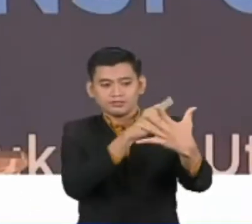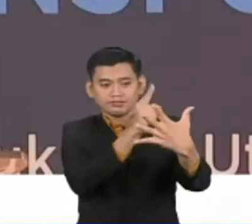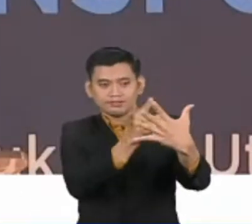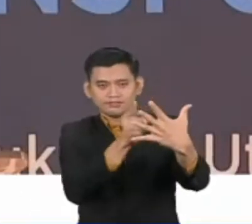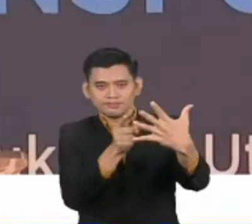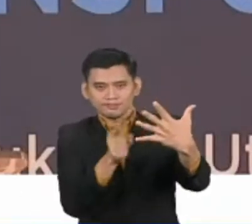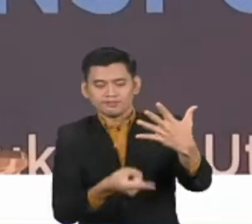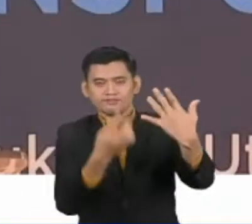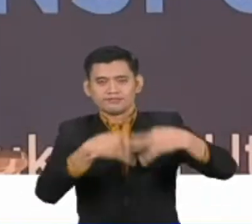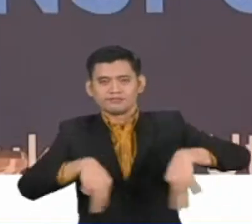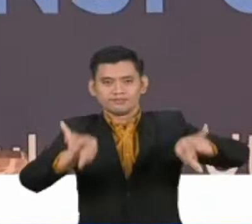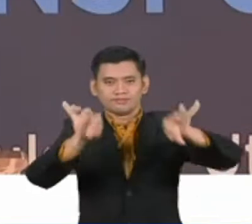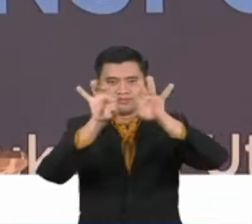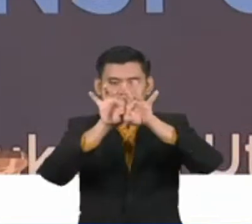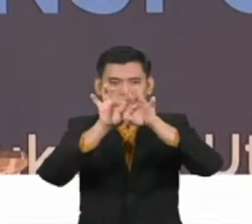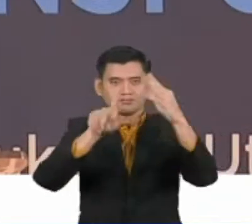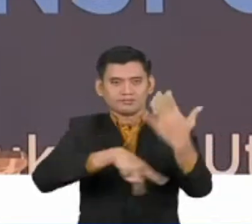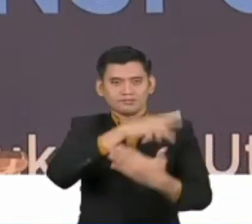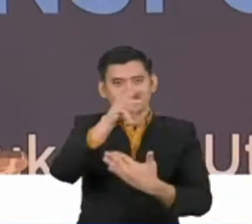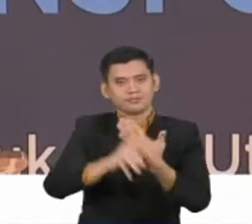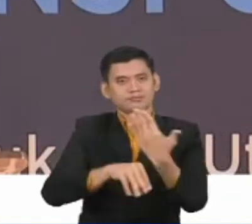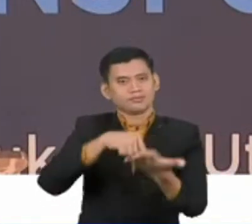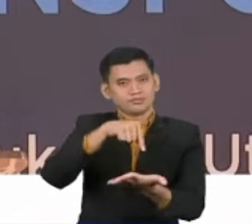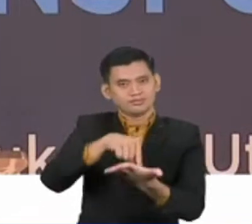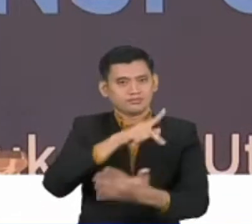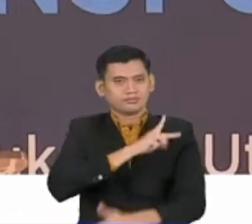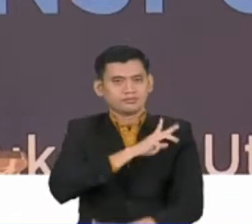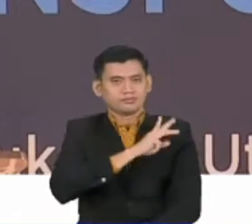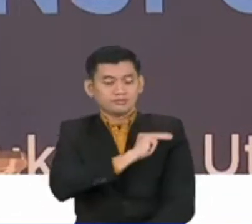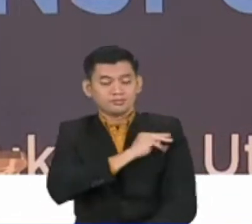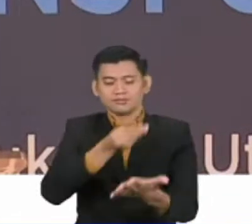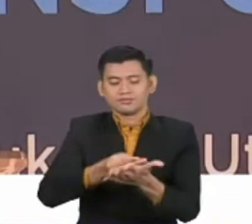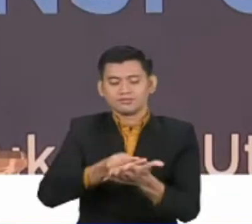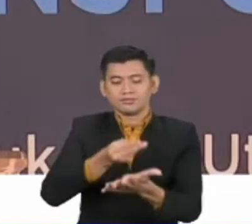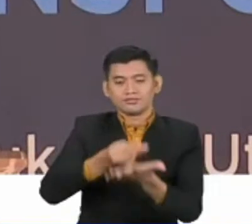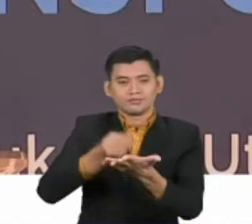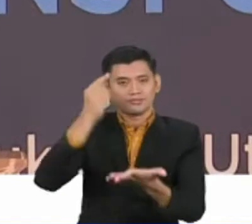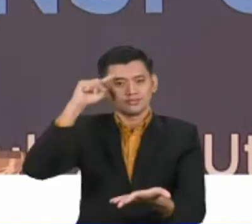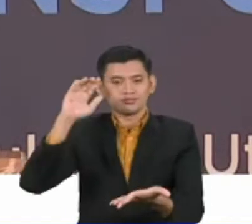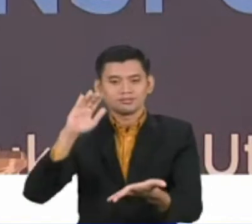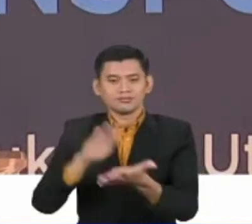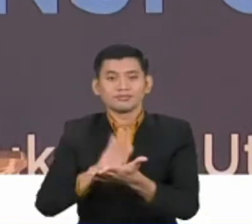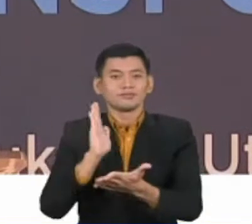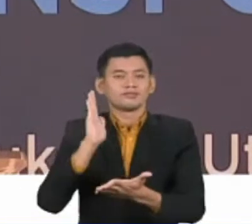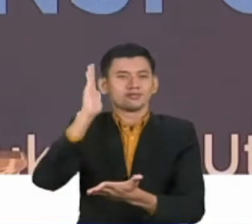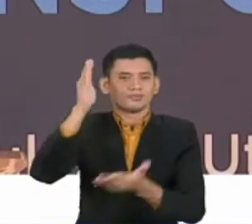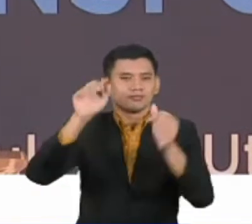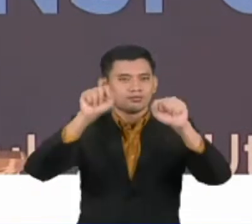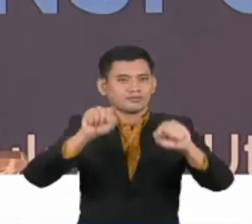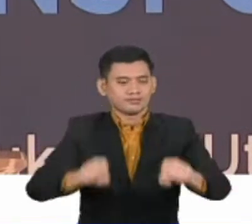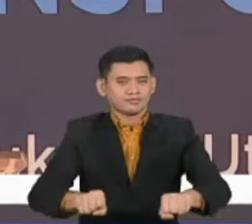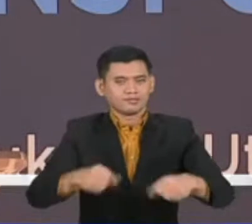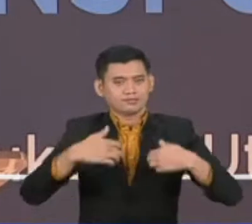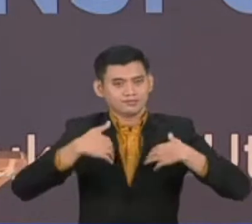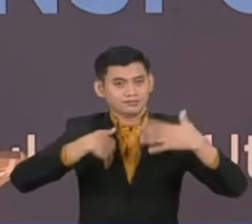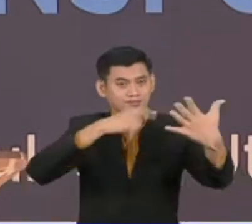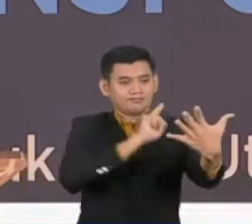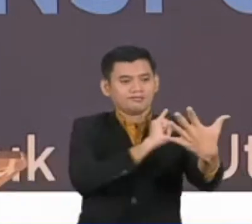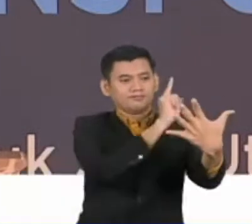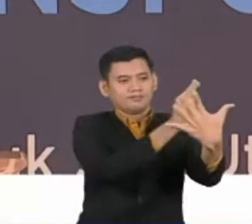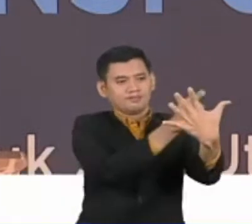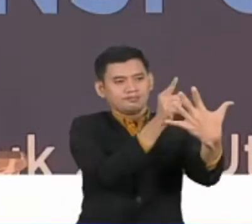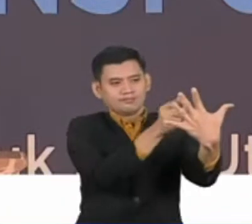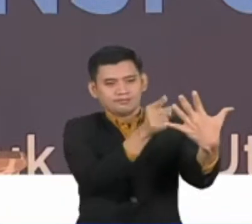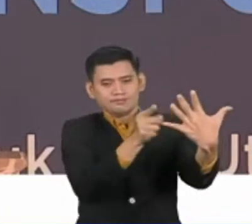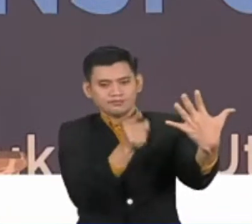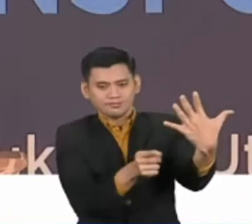Melalui Trust 5, Kementerian Kewangan yakin dan kuat akan dapat mencapai sasarannya untuk mengembangkan